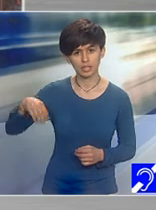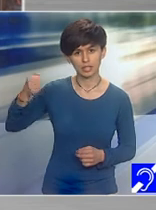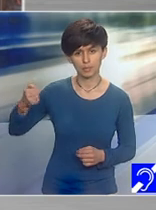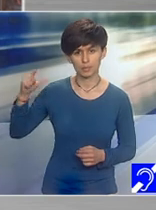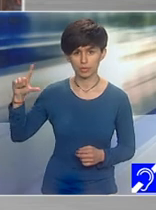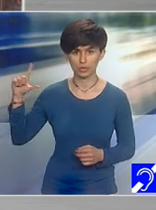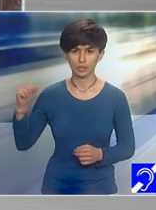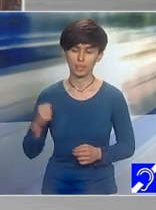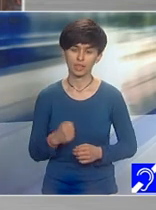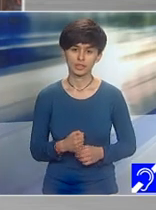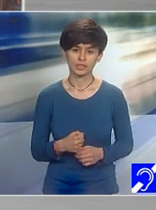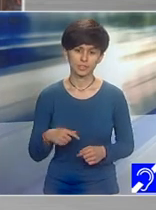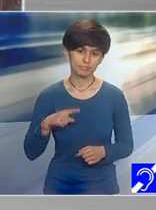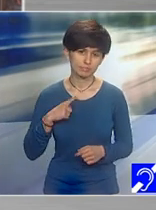viață